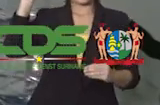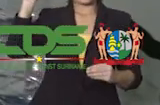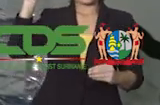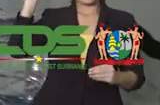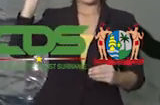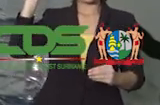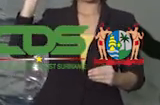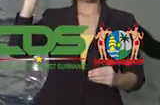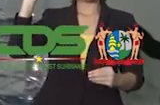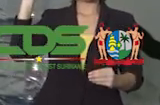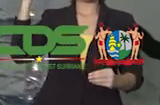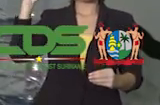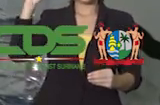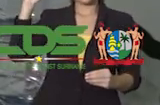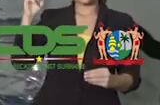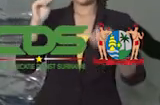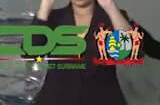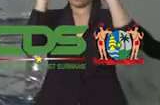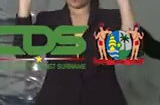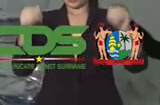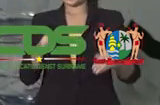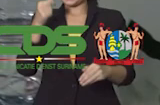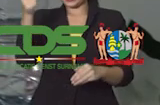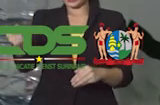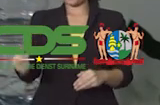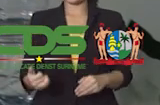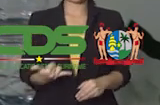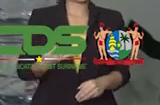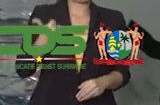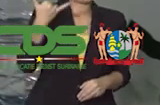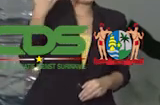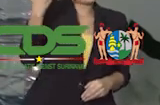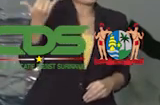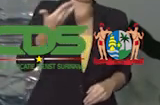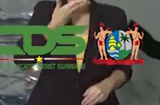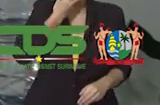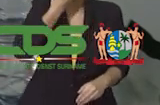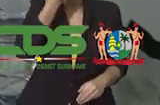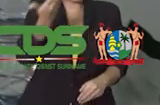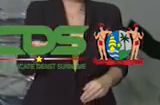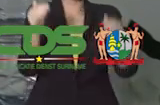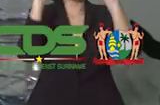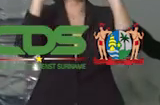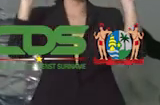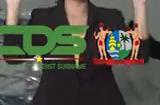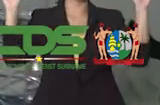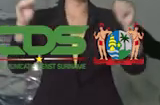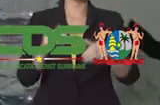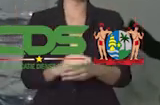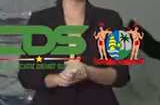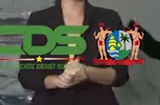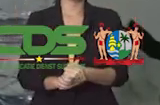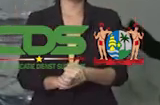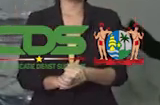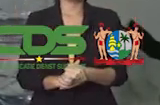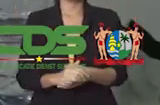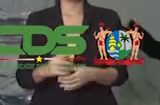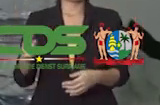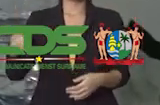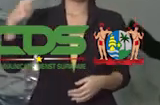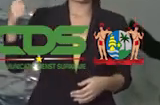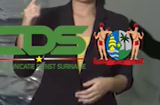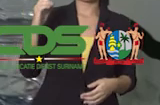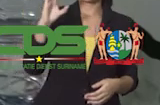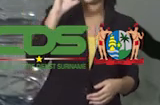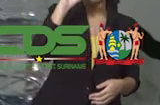buurt ook informatie te verschaffen, want er is veel vraag naar informatie. En zo zijn er meer. Coroni